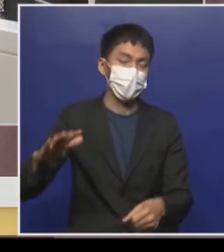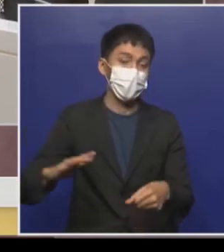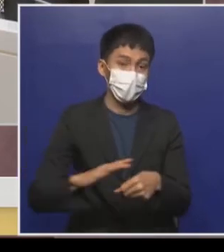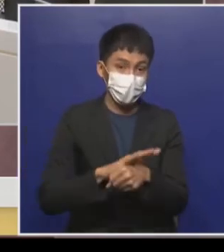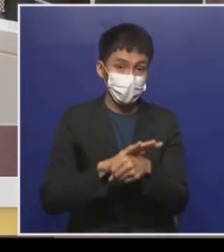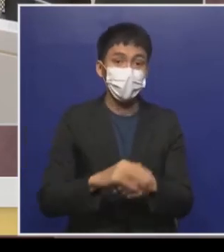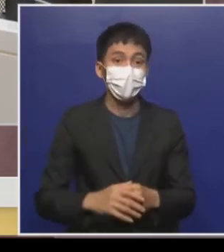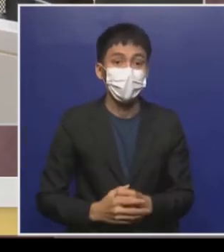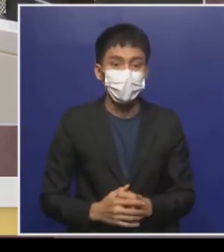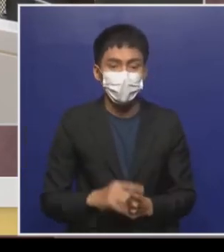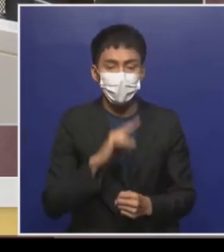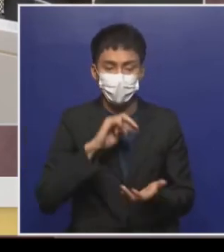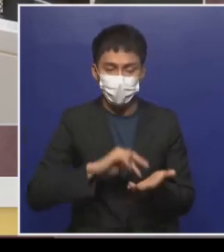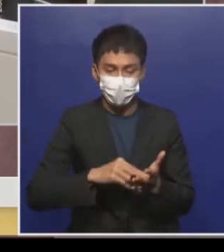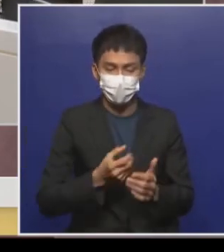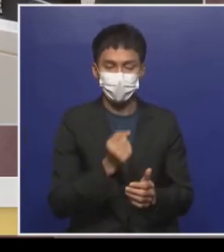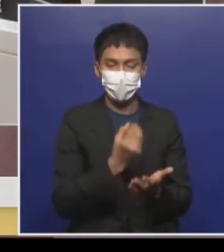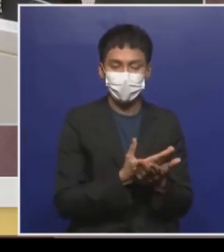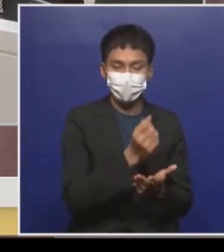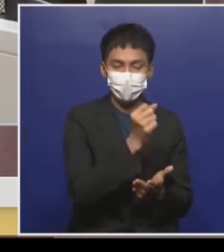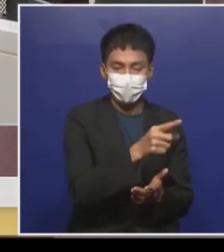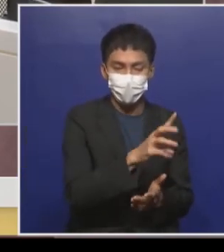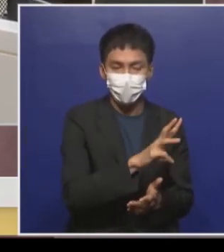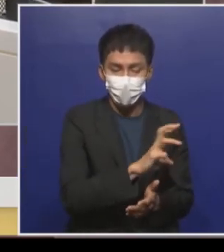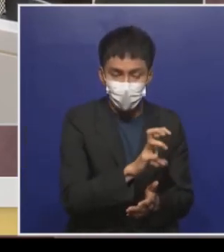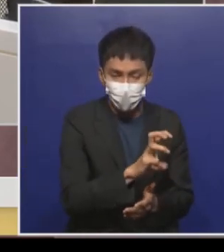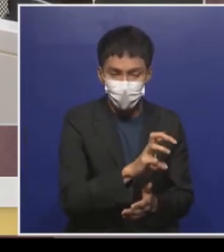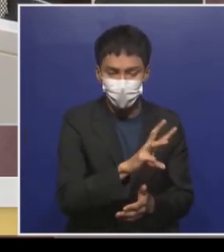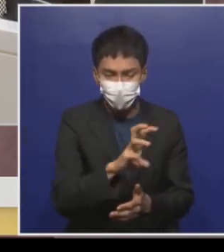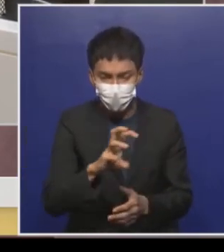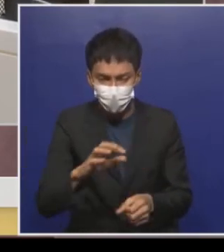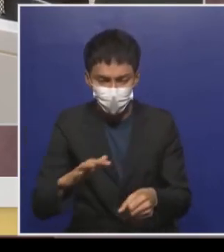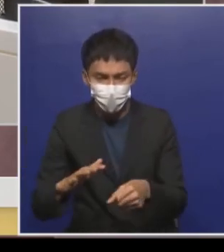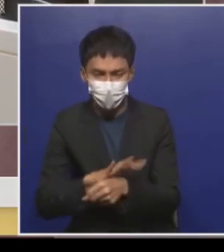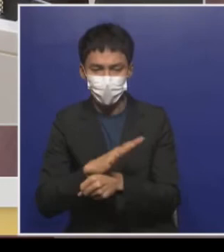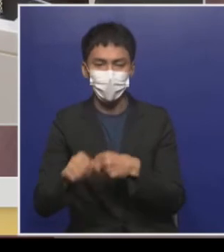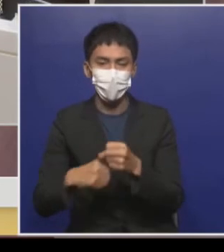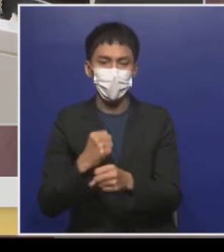ไม่ใช่ว่าจ่ายเงินแ่เด๋ 600 บาเพรคร 6 ขวบแล้ว ก็เลิก